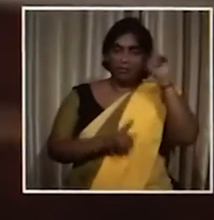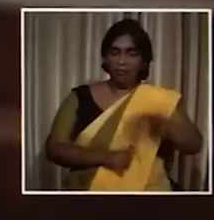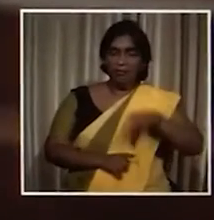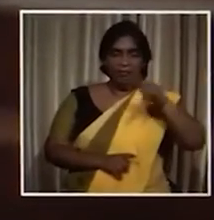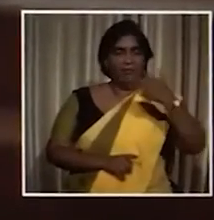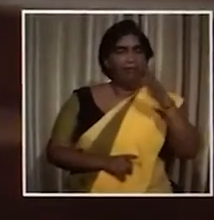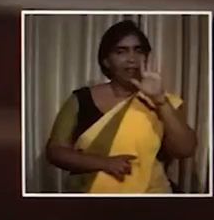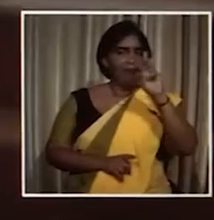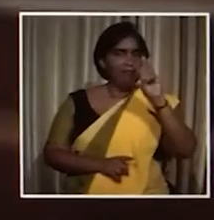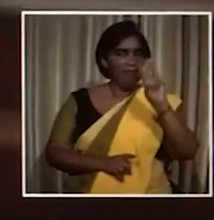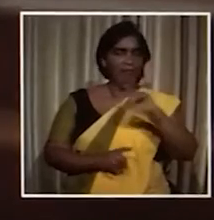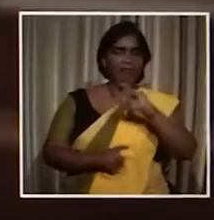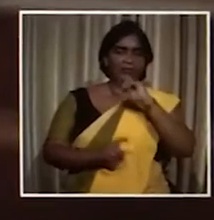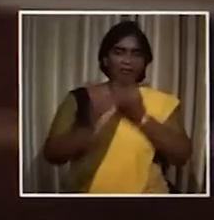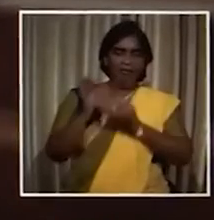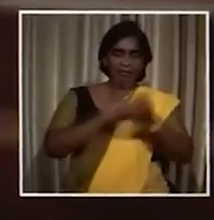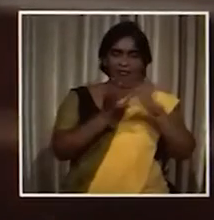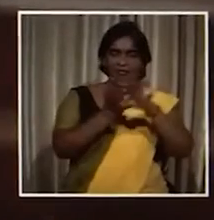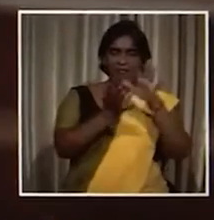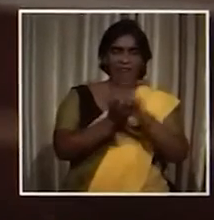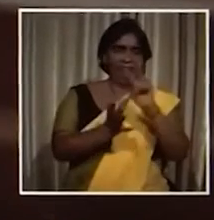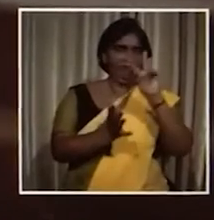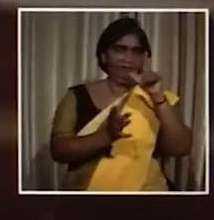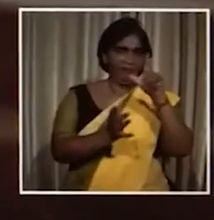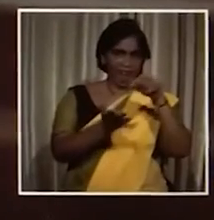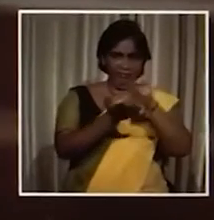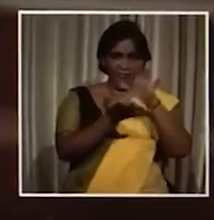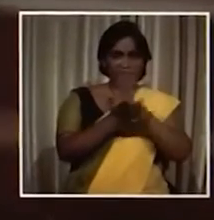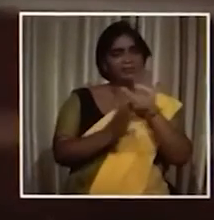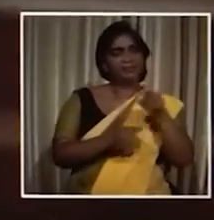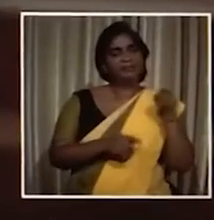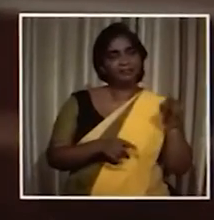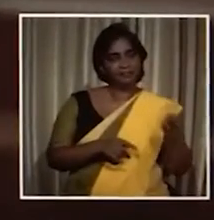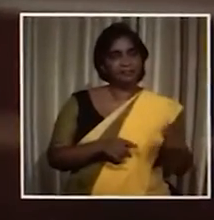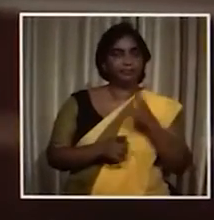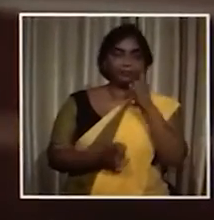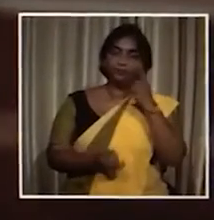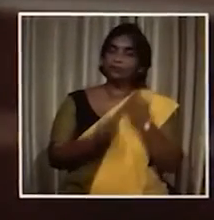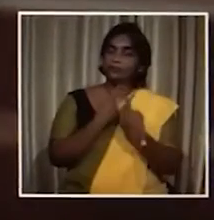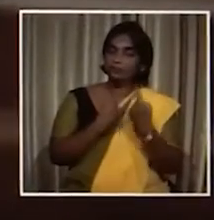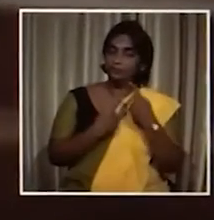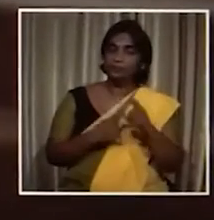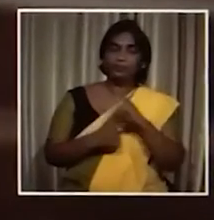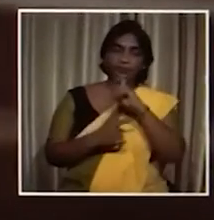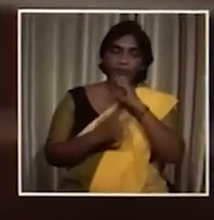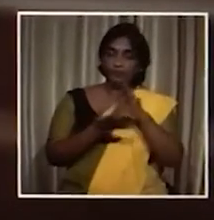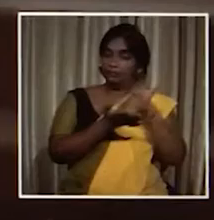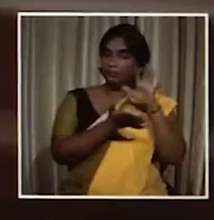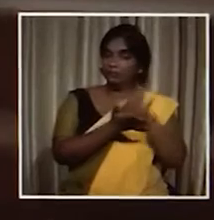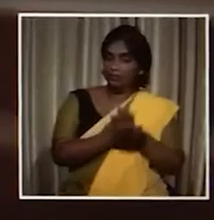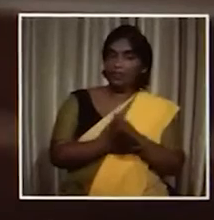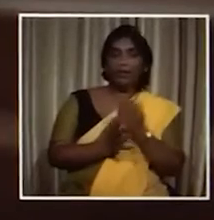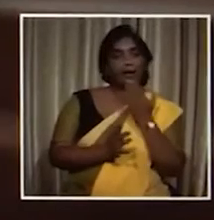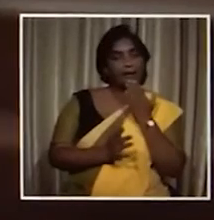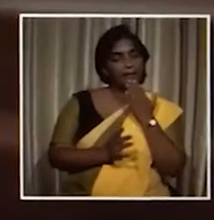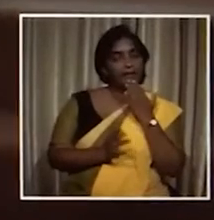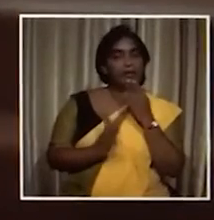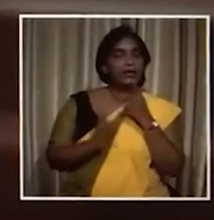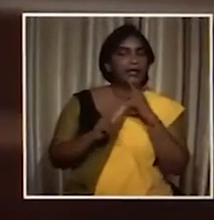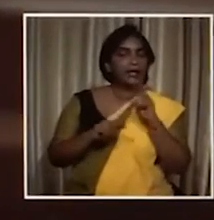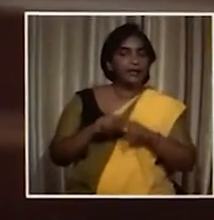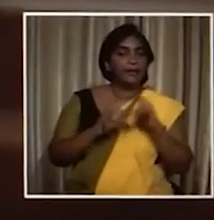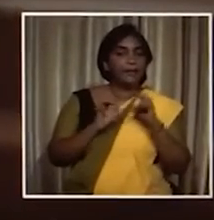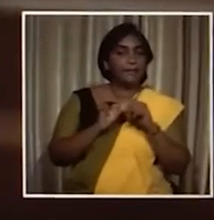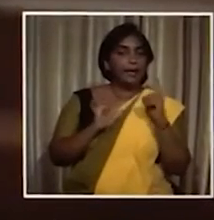චෝදනා 25753කට නඩු 27ක් පැවරීමට කටයුතු කරලා තියෙනවා. මෙම විමර්ශන හා නඩු පැවරීම සඳහා ඇමරිකානු FBI